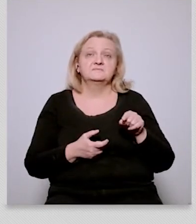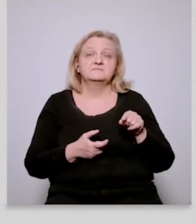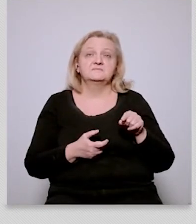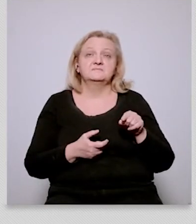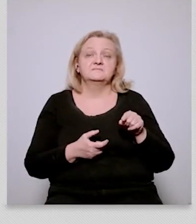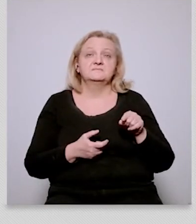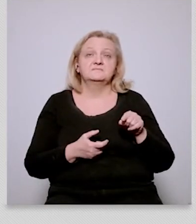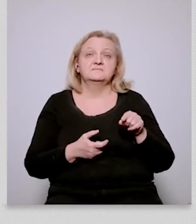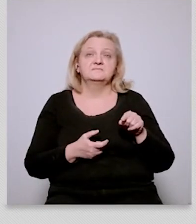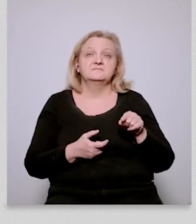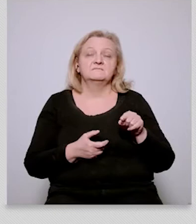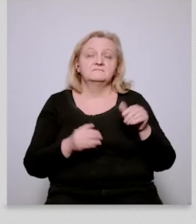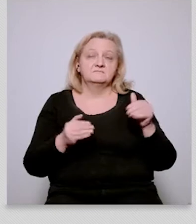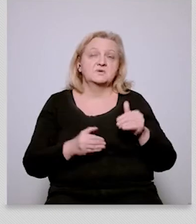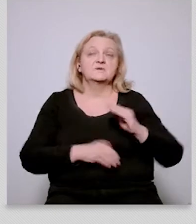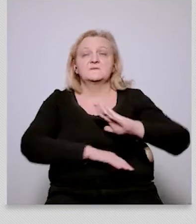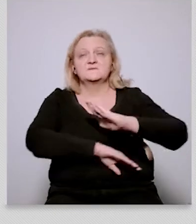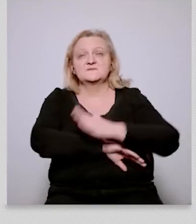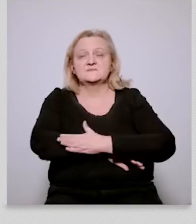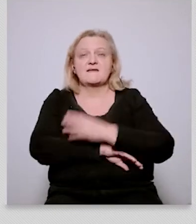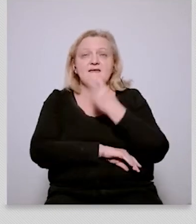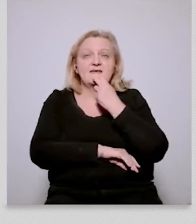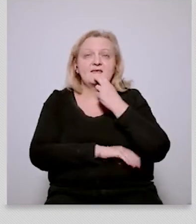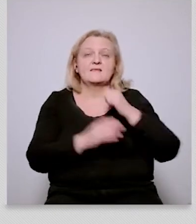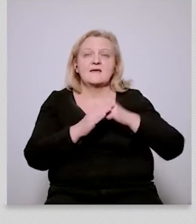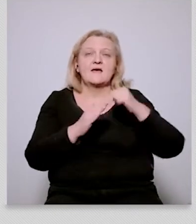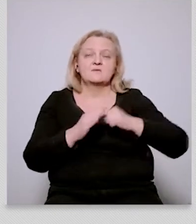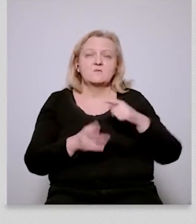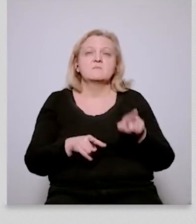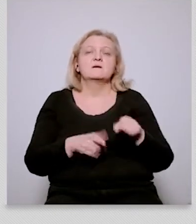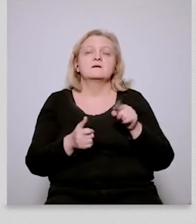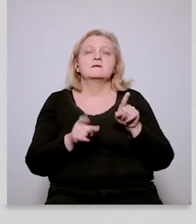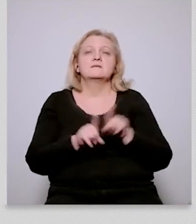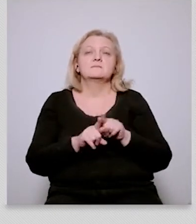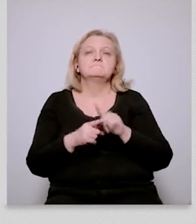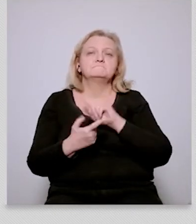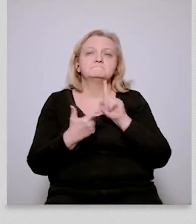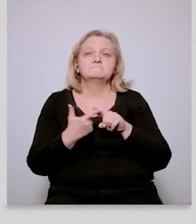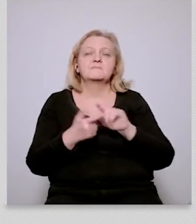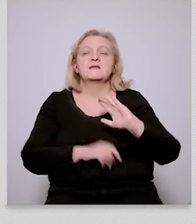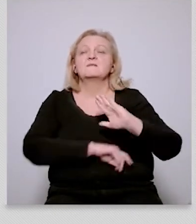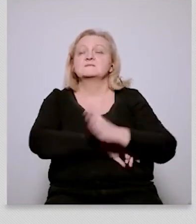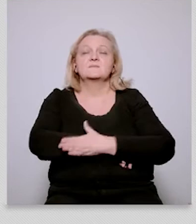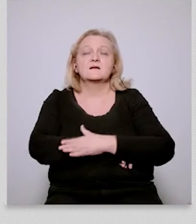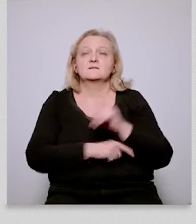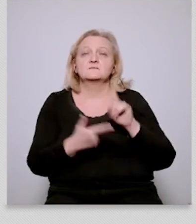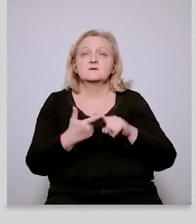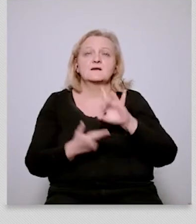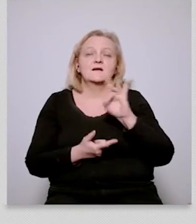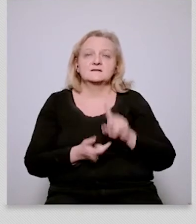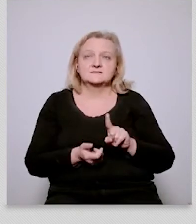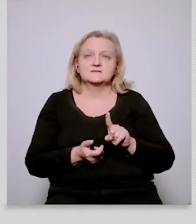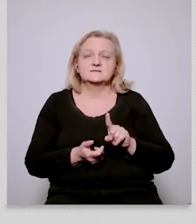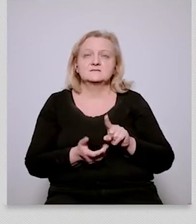wsparcie dla energii jądrowej i też wsparcie dla gazu